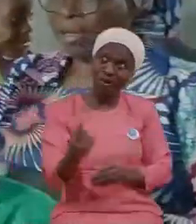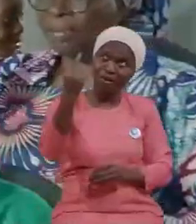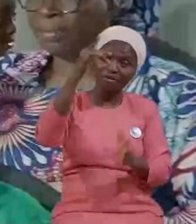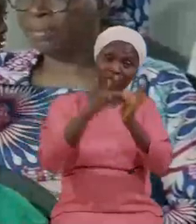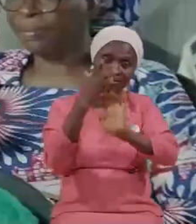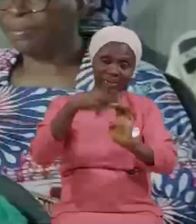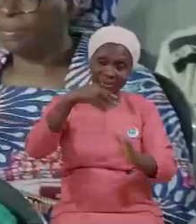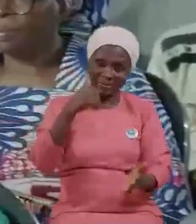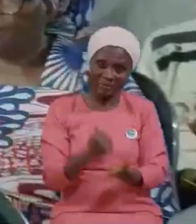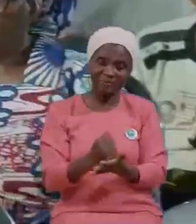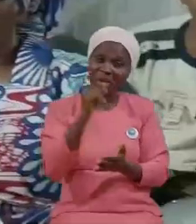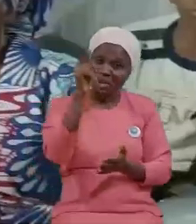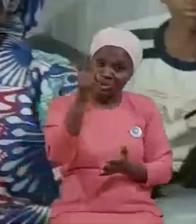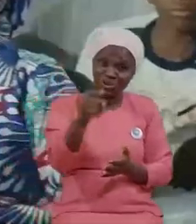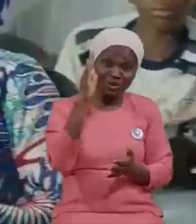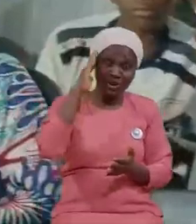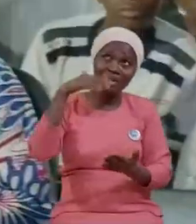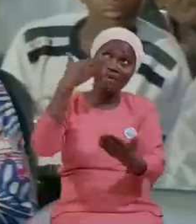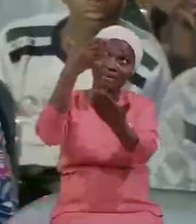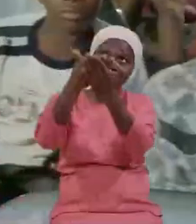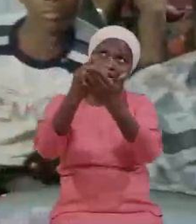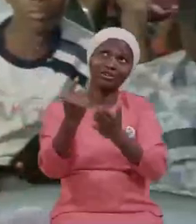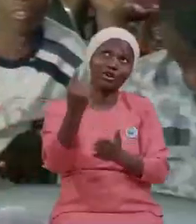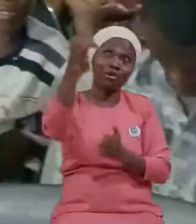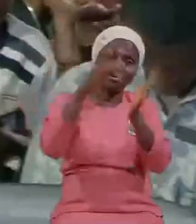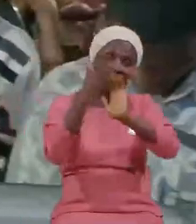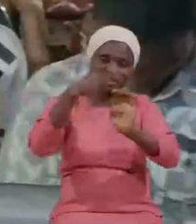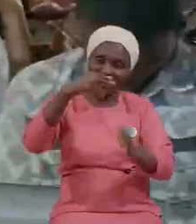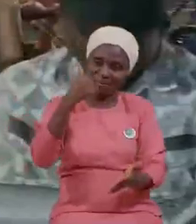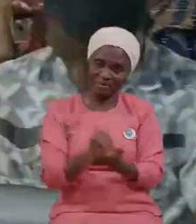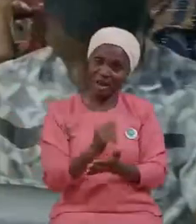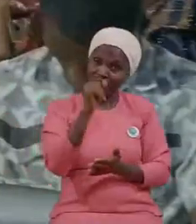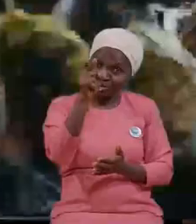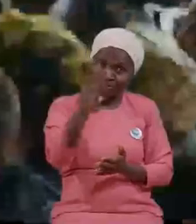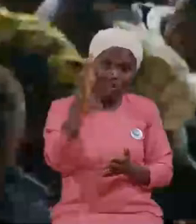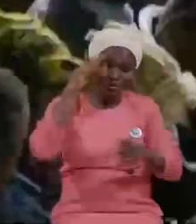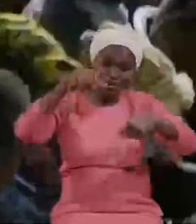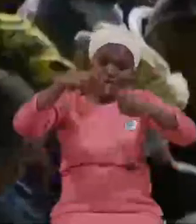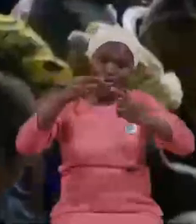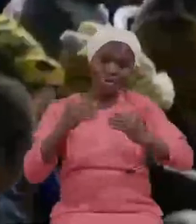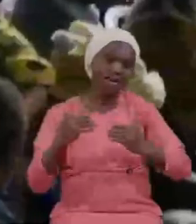Tu monteras. Tu iras plus loin.